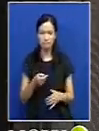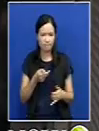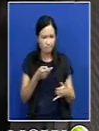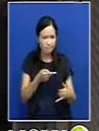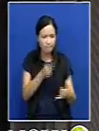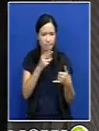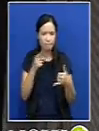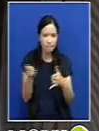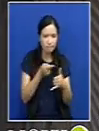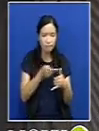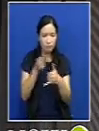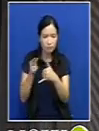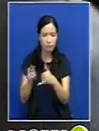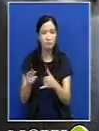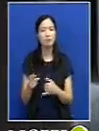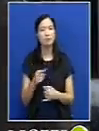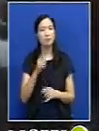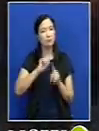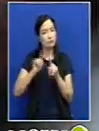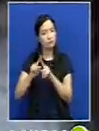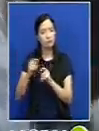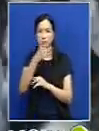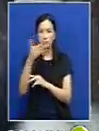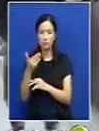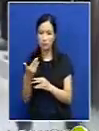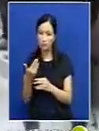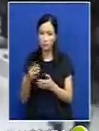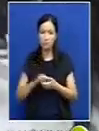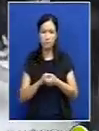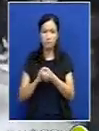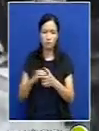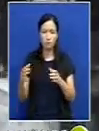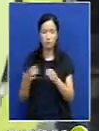รดาพันธมิตรของแนวร่วมนานาชาติที่ร่วมกันปราบปรามกลุ่ม IS ในซีเรีย